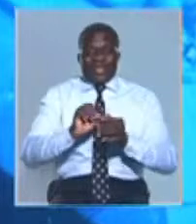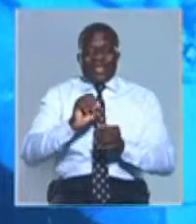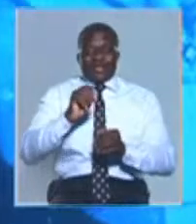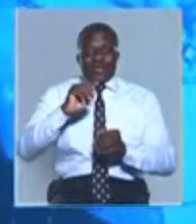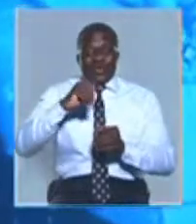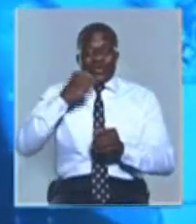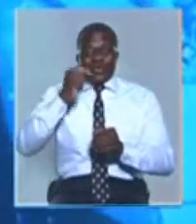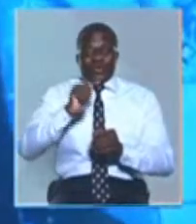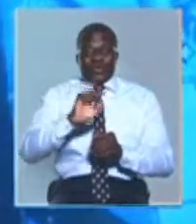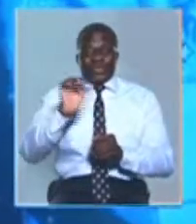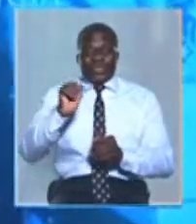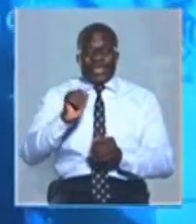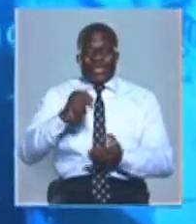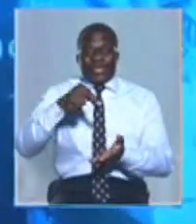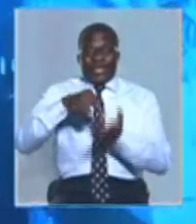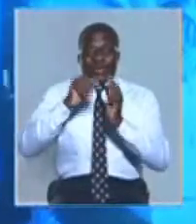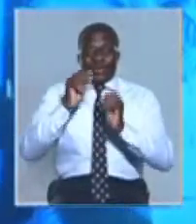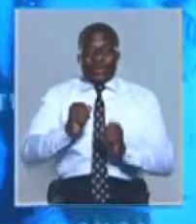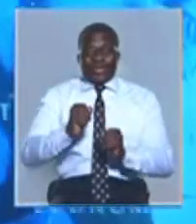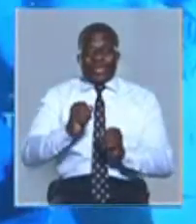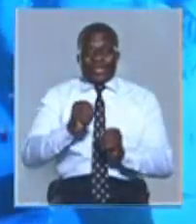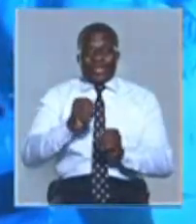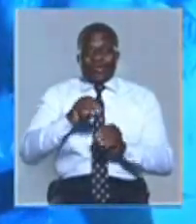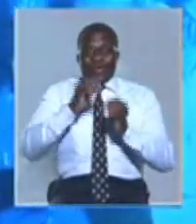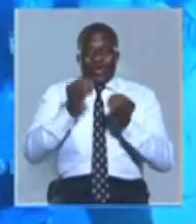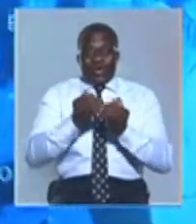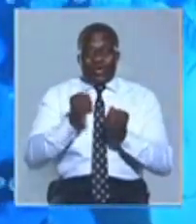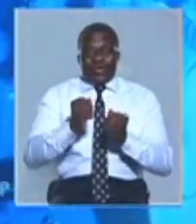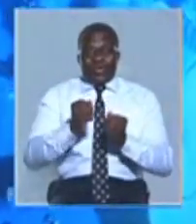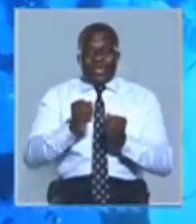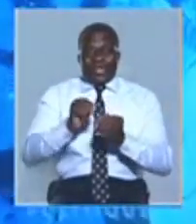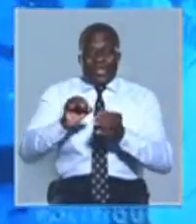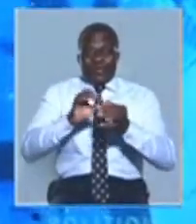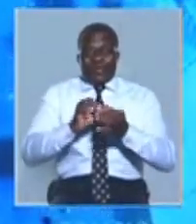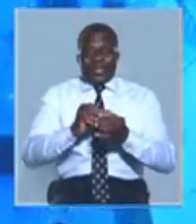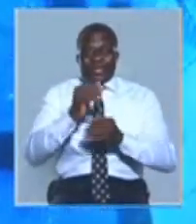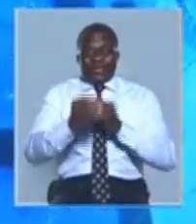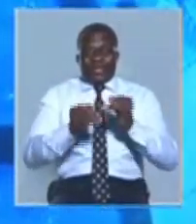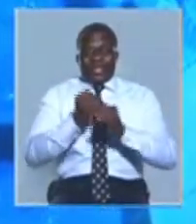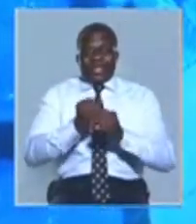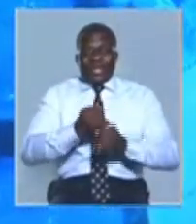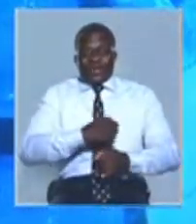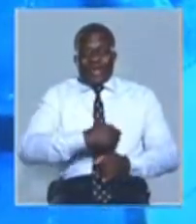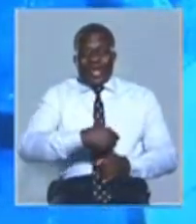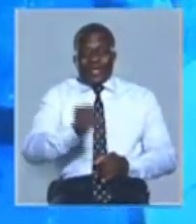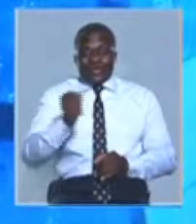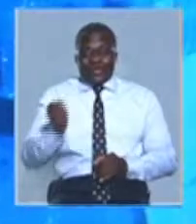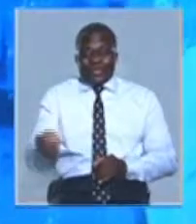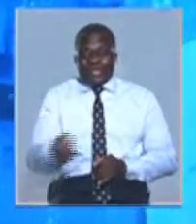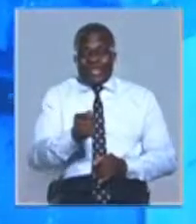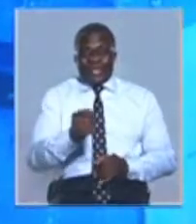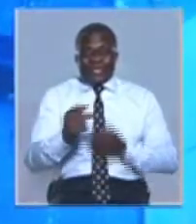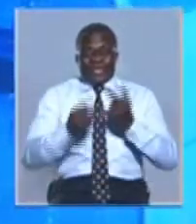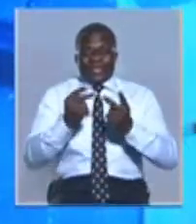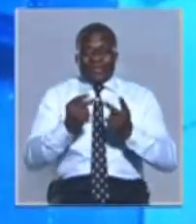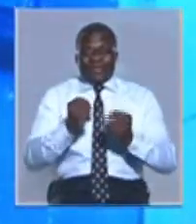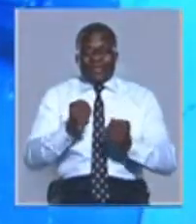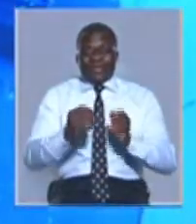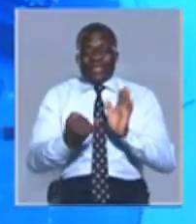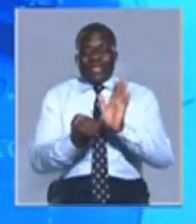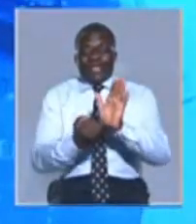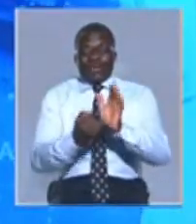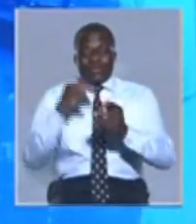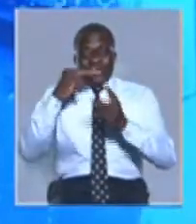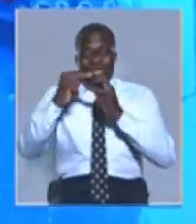tunisienne de tennis et représentante Afrique au comité de Fédération internationale de tennis. Cette visite officielle illustre la